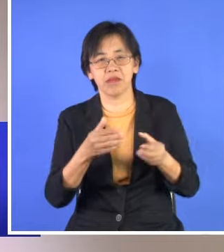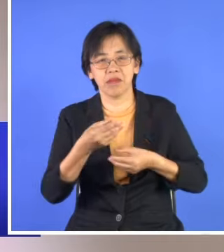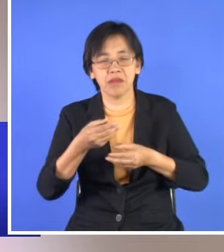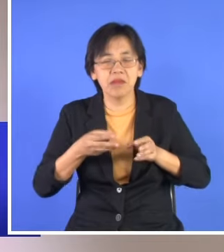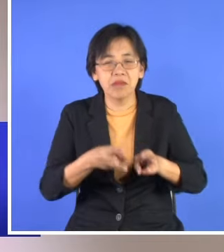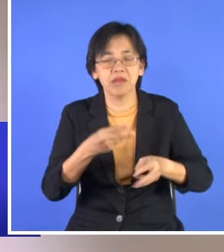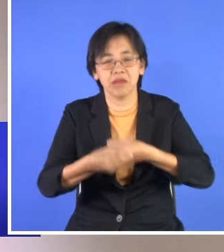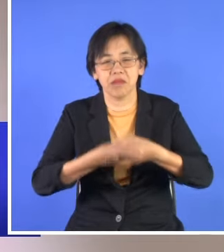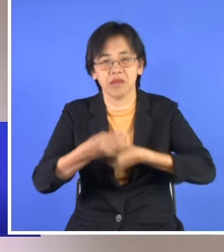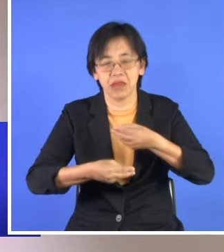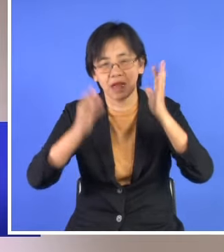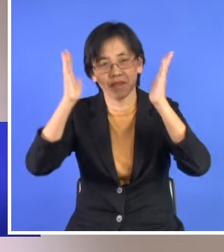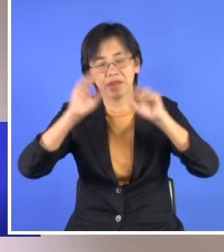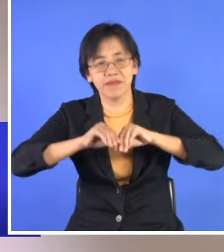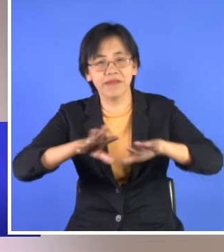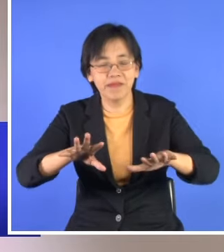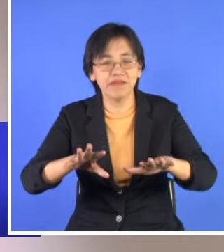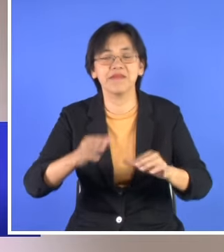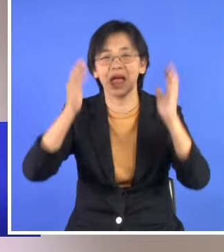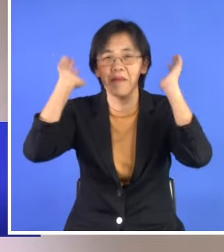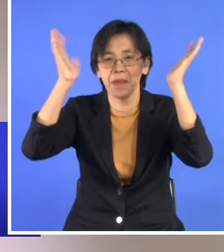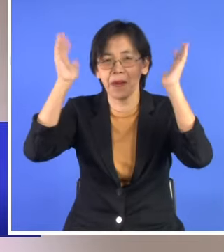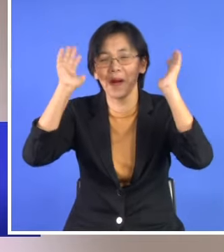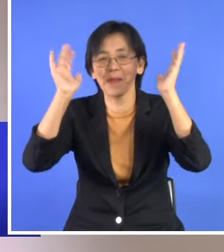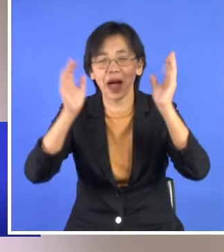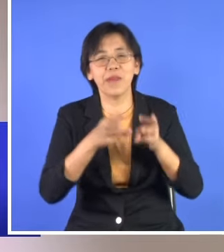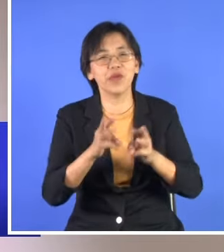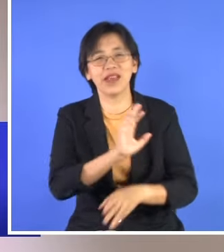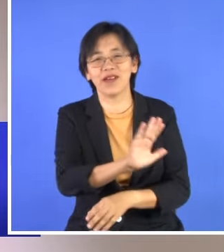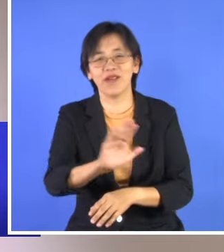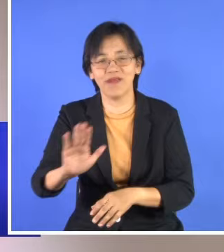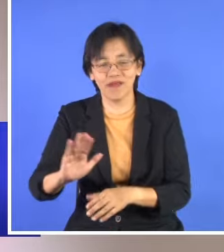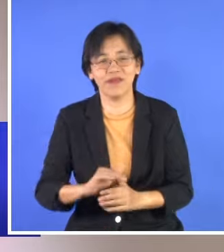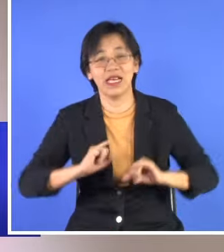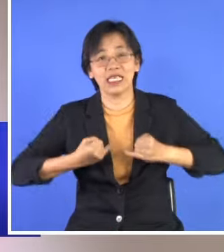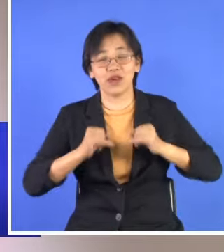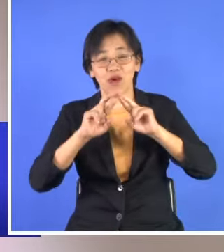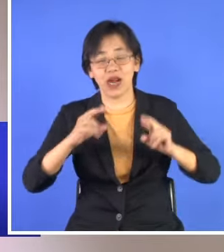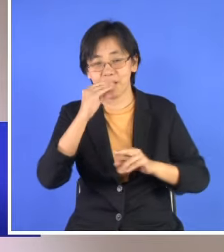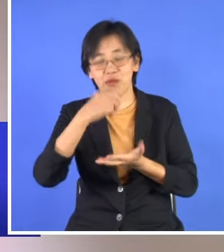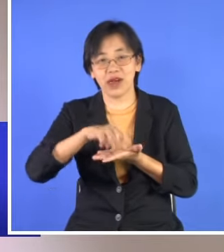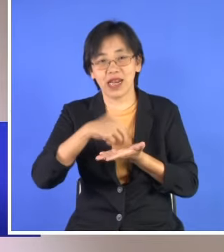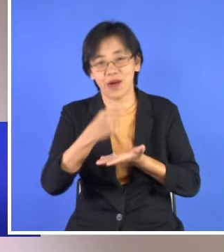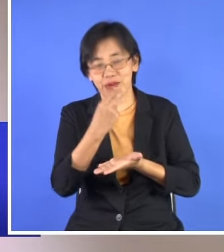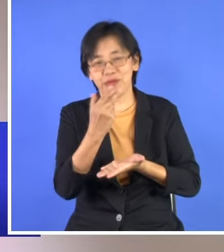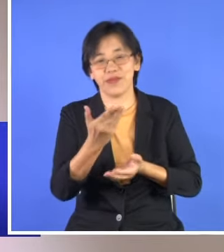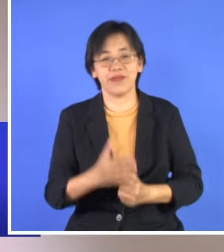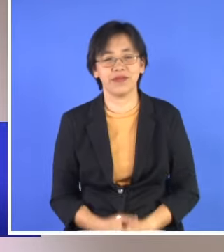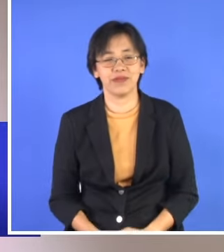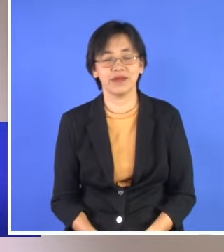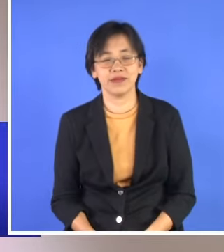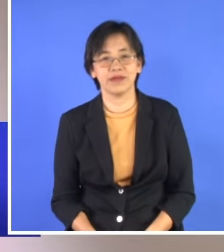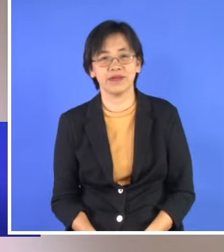เทคนิคของการโฆษณาเทคนิคการโปรโมทอ้าวฟังเสียงหน่อยเจ้าของร้านครับ มารอเลย สำลี สำลีอุจมู